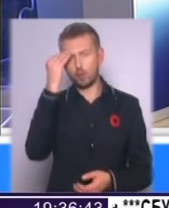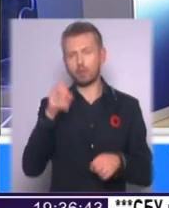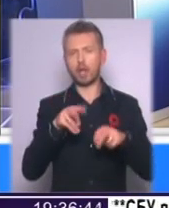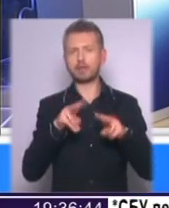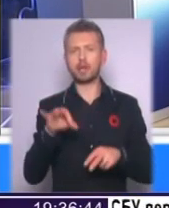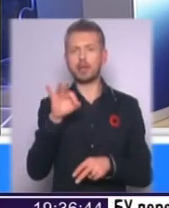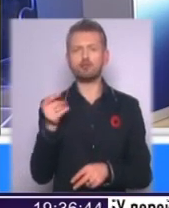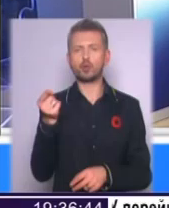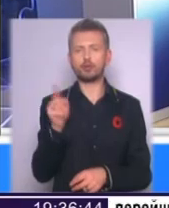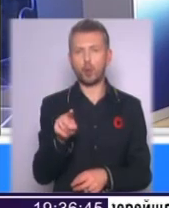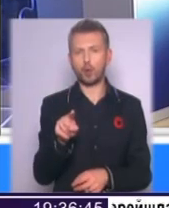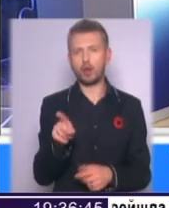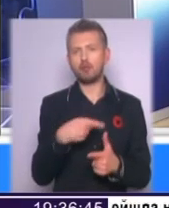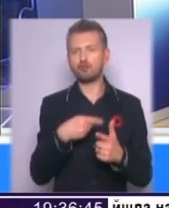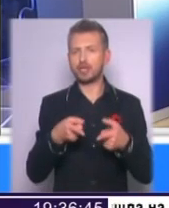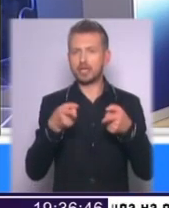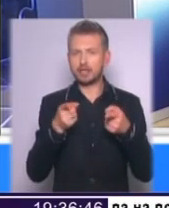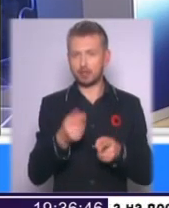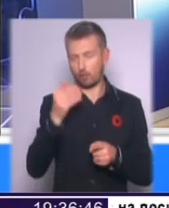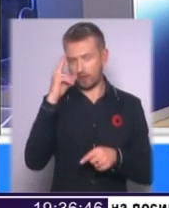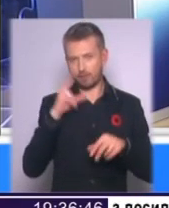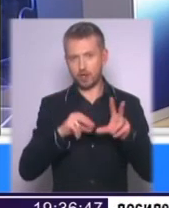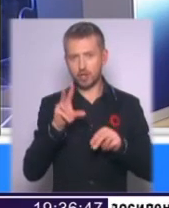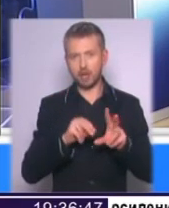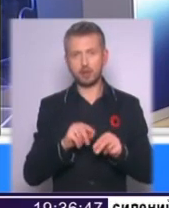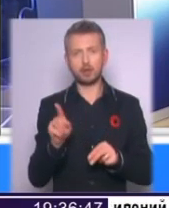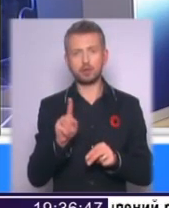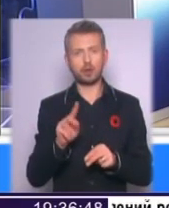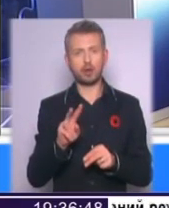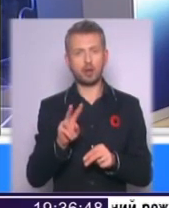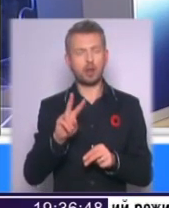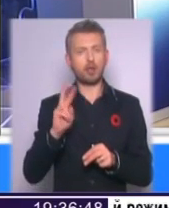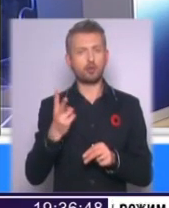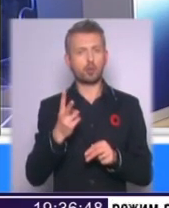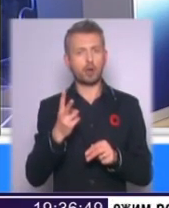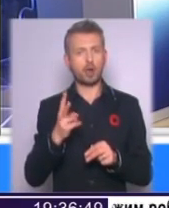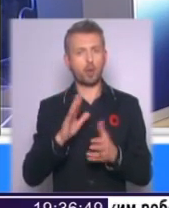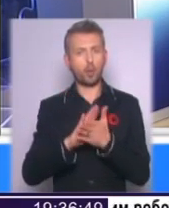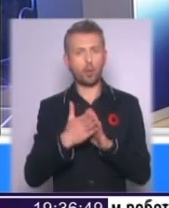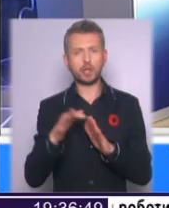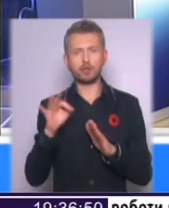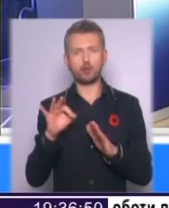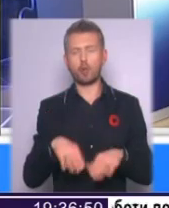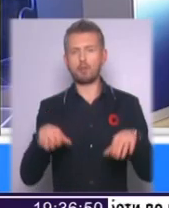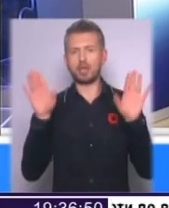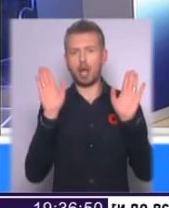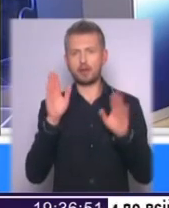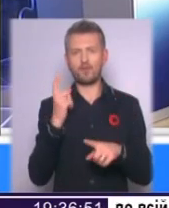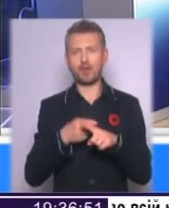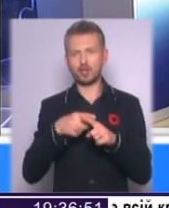того, чи дійсно ви вважаєте, що оскільки друга угода щодо капітуляції фашистської Німеччини